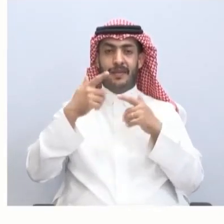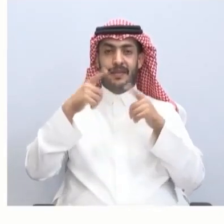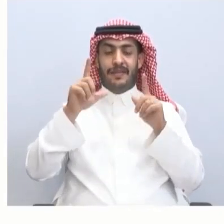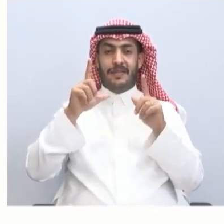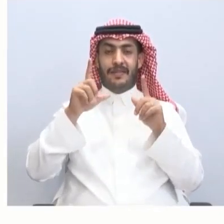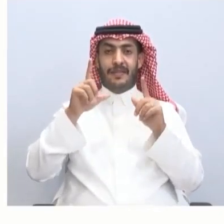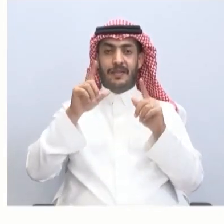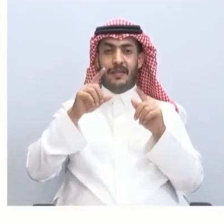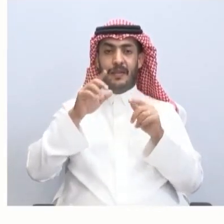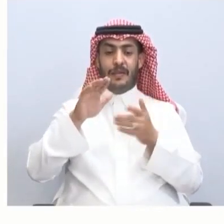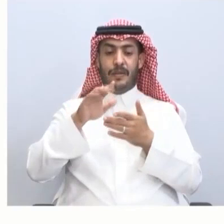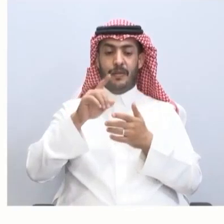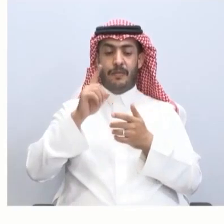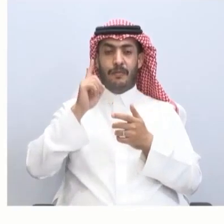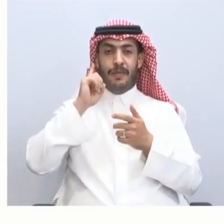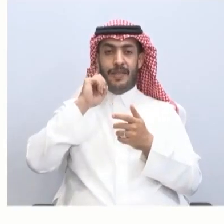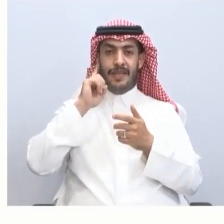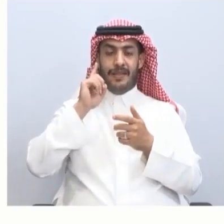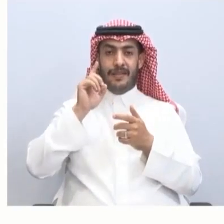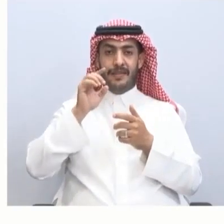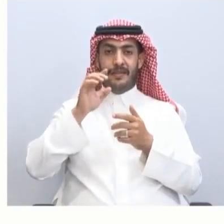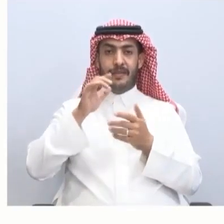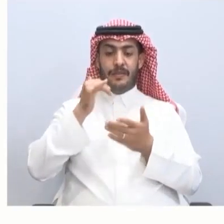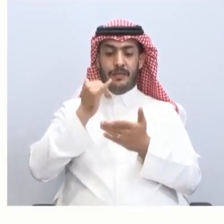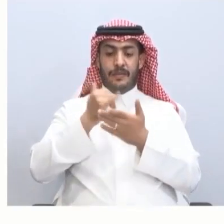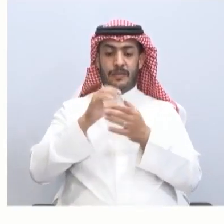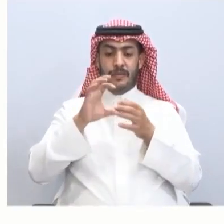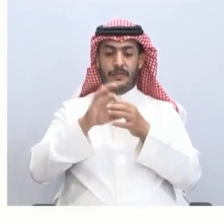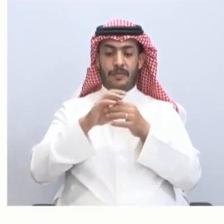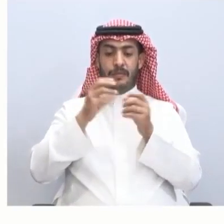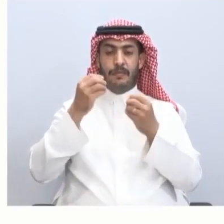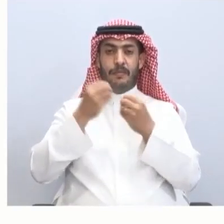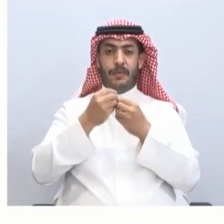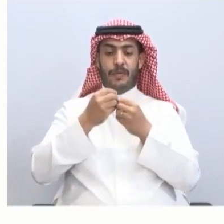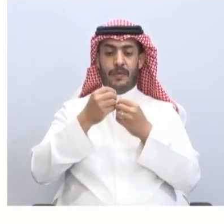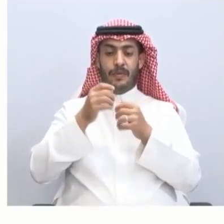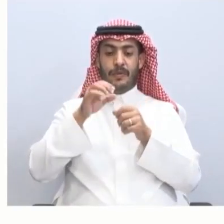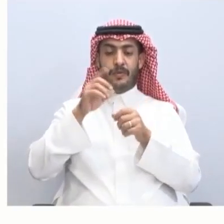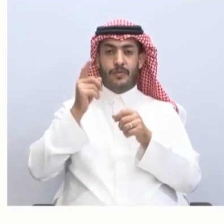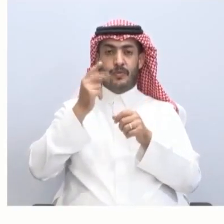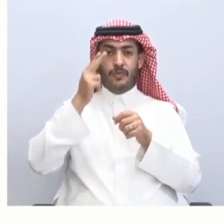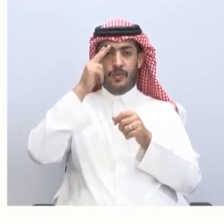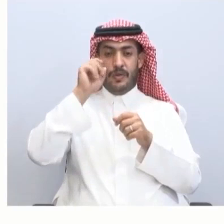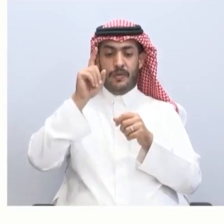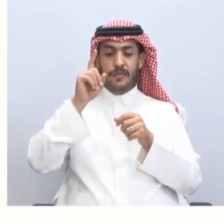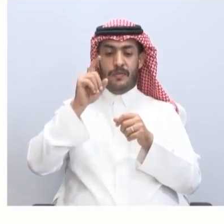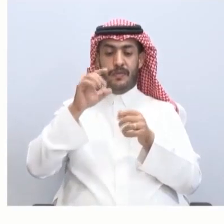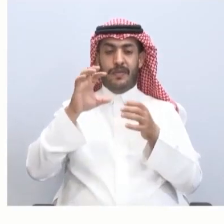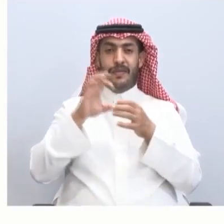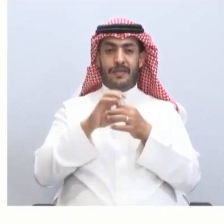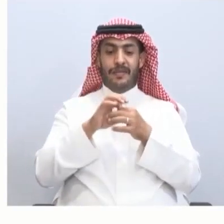اعلنت المدينه المنوره ولاءه التام للدوله السعوديه الاولى فابر